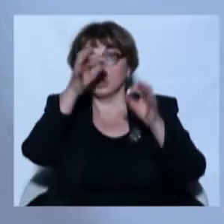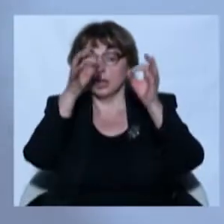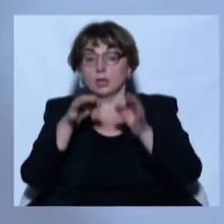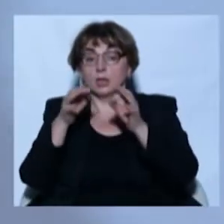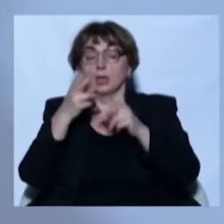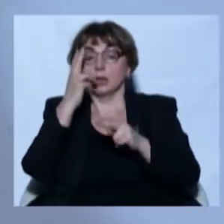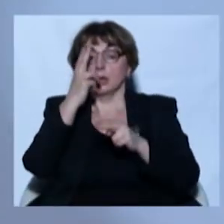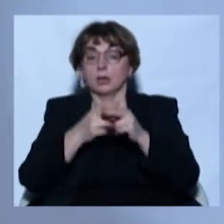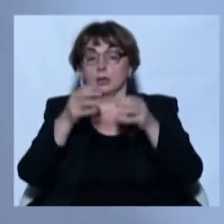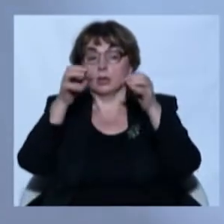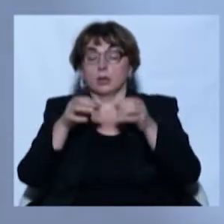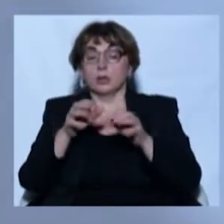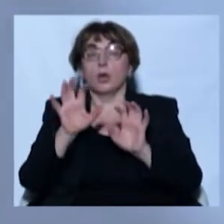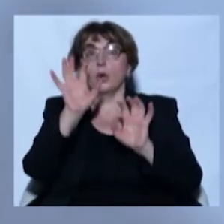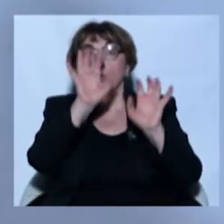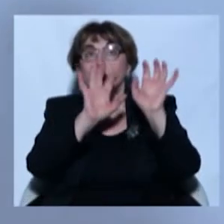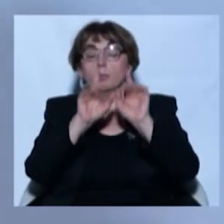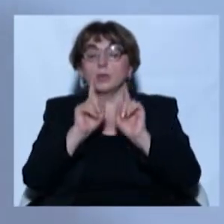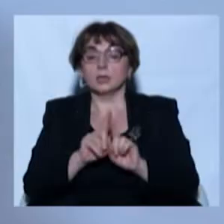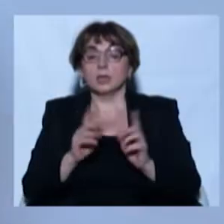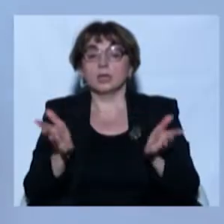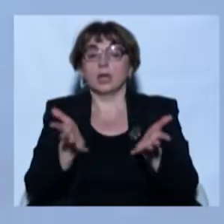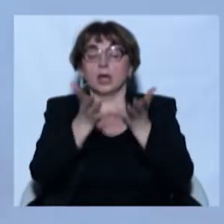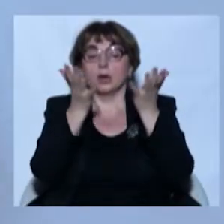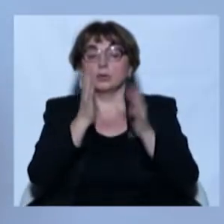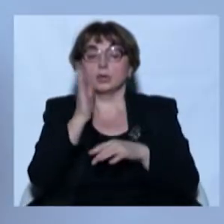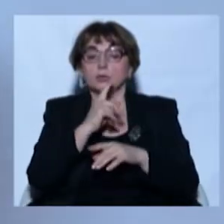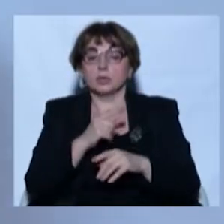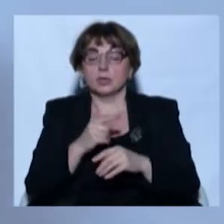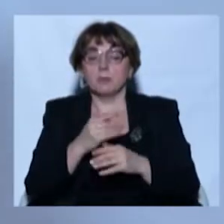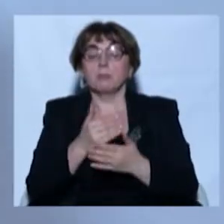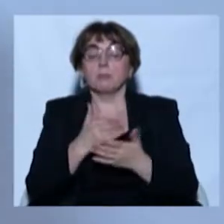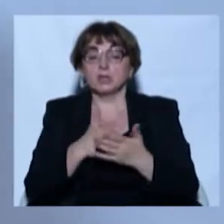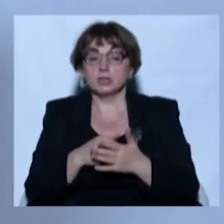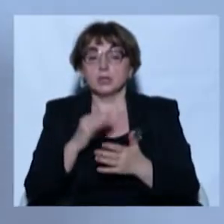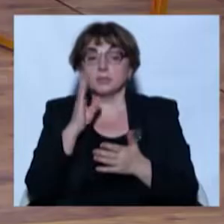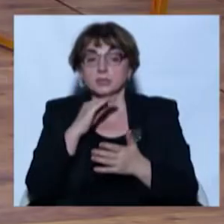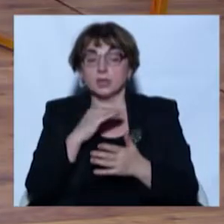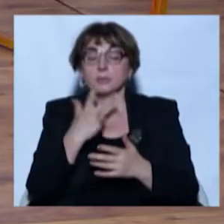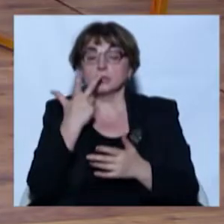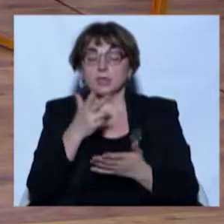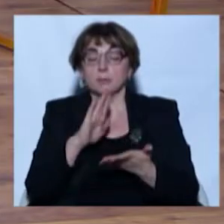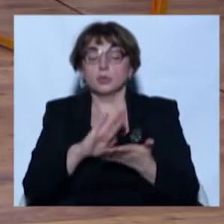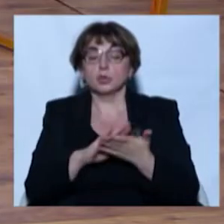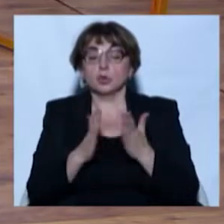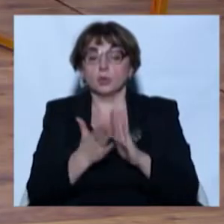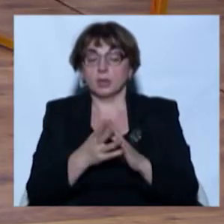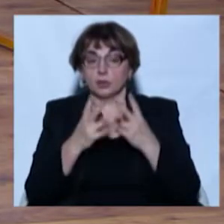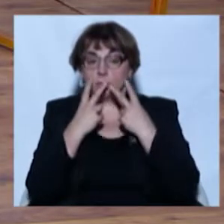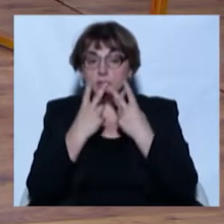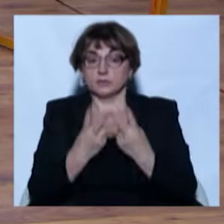წყალია, ღრუბელი კი აორთქლებული წყალია. მაშასადამე წყალი ჩვენ სამ მდგომარეობაში ვნახეთ,